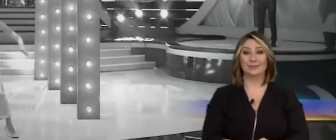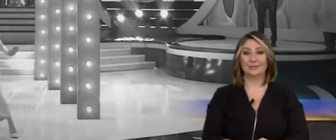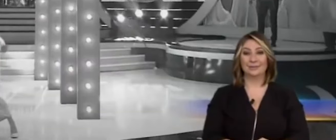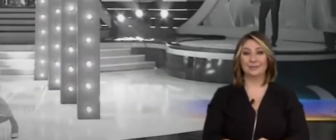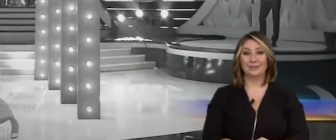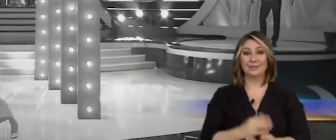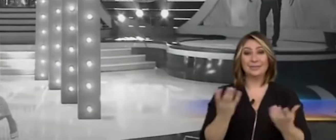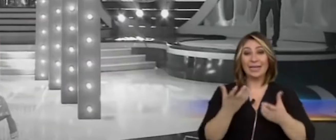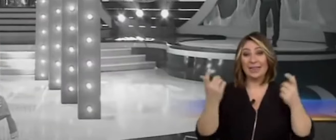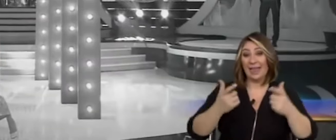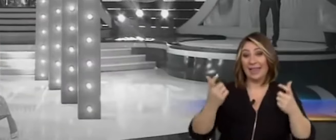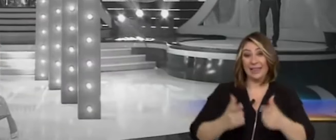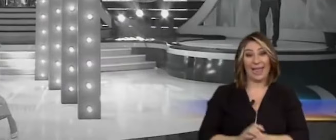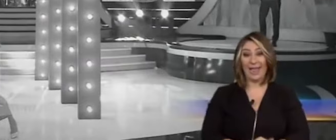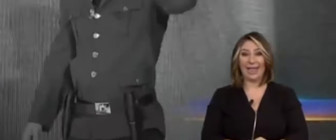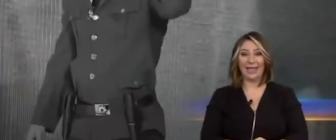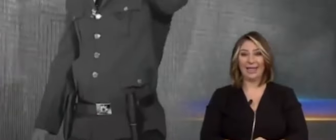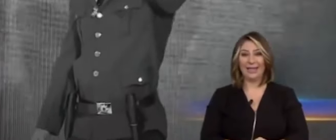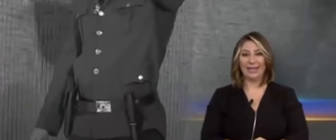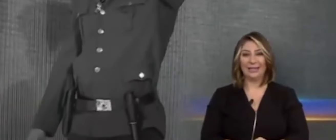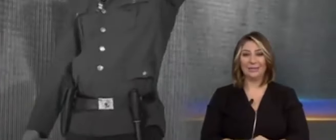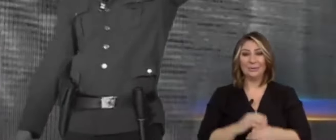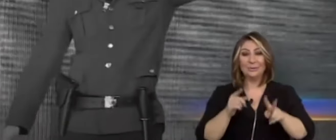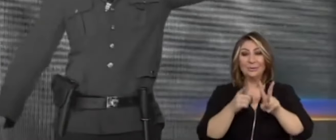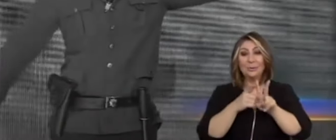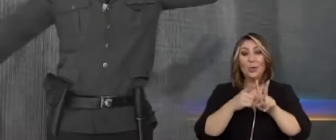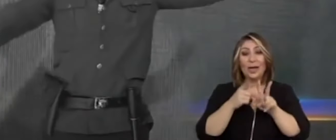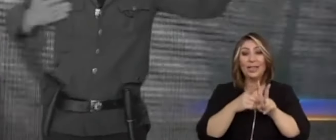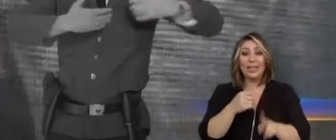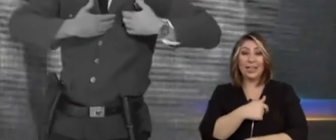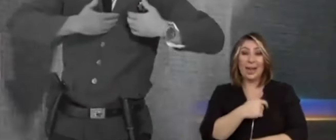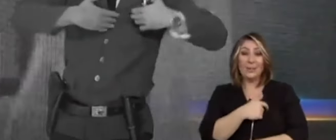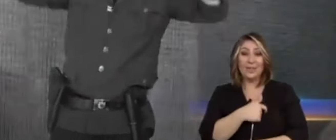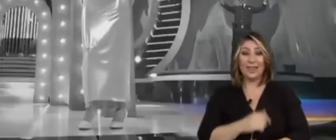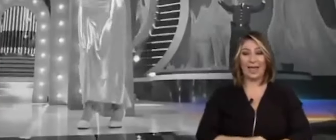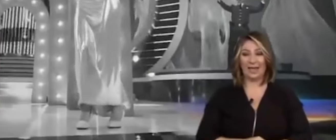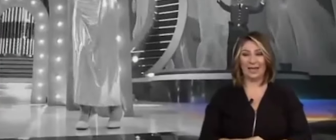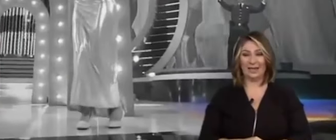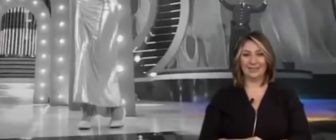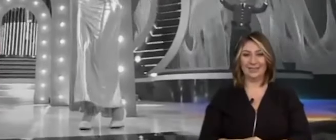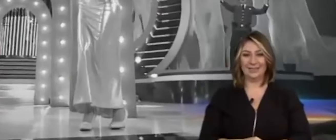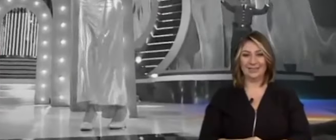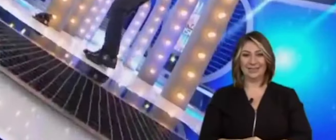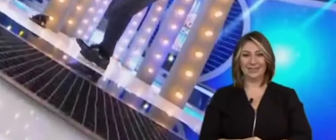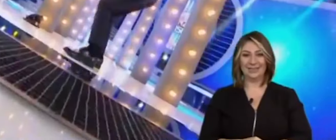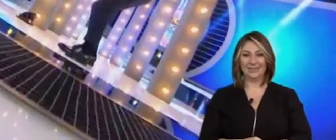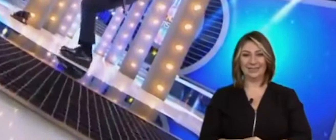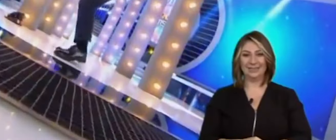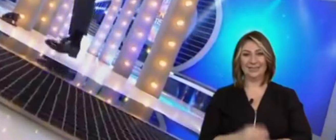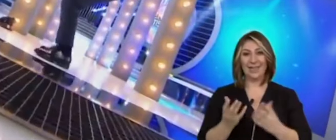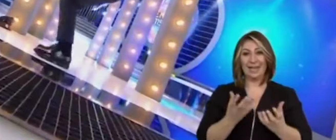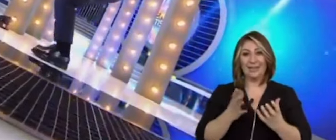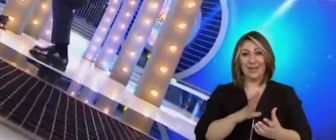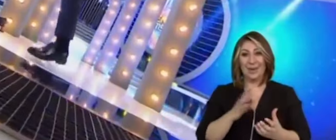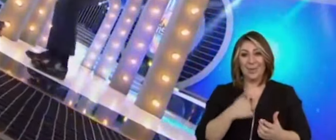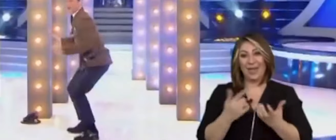var! Yangın nerede? Nurhan Damcıoğlu'nun kalbinde! Ay! Yangın